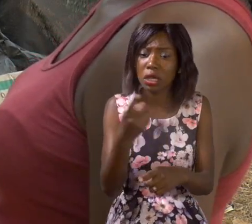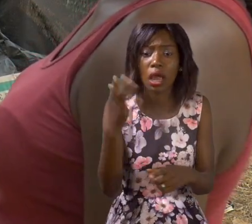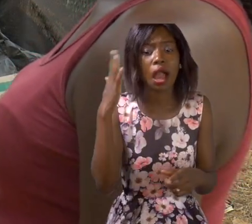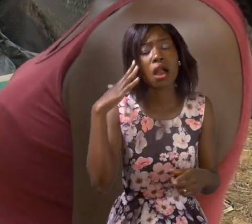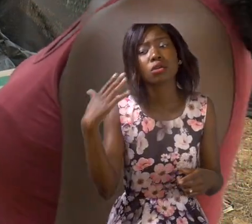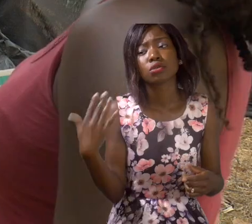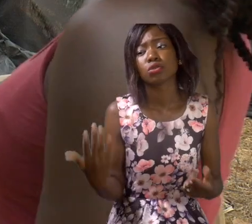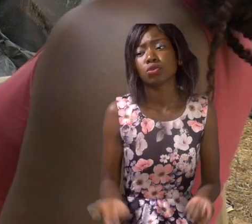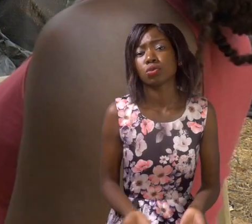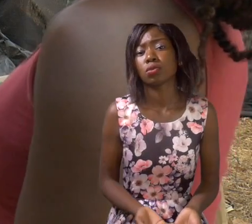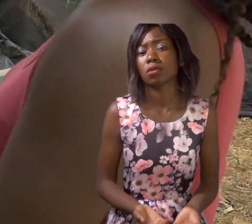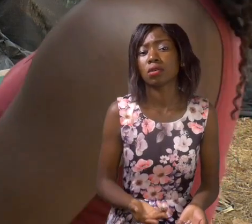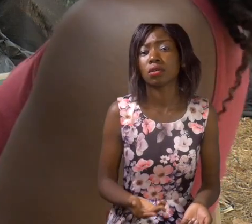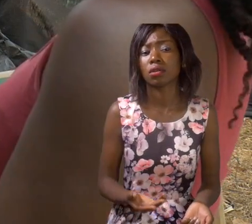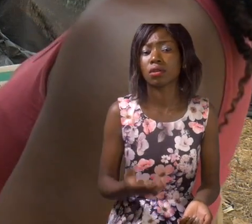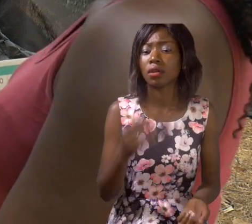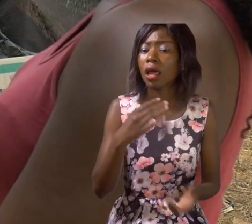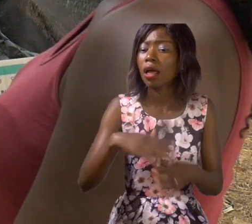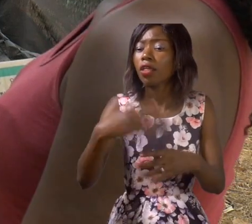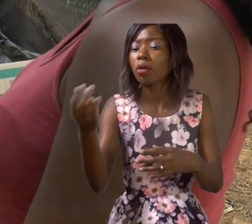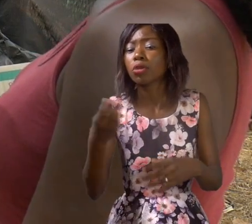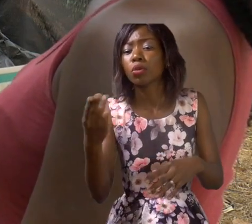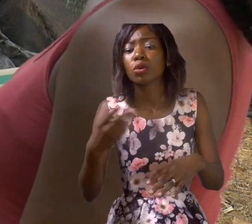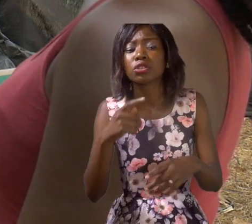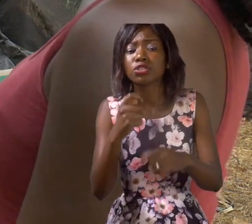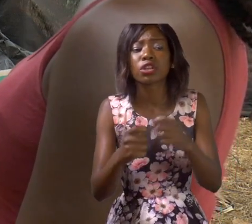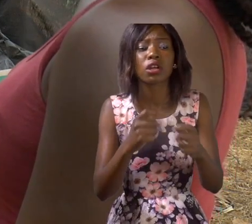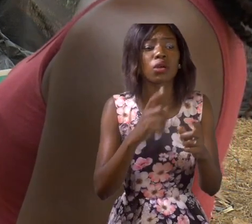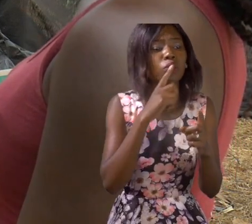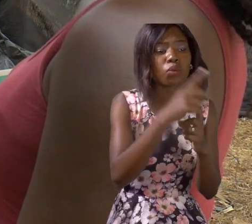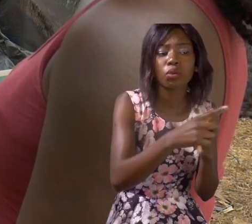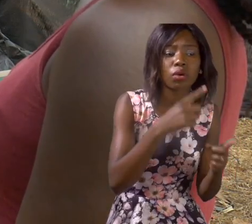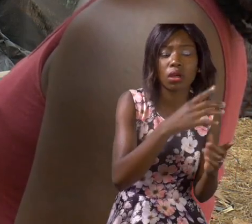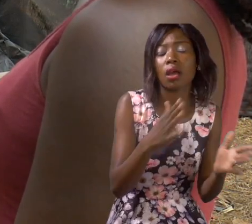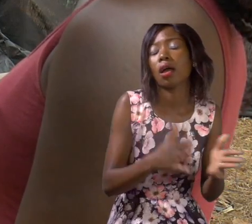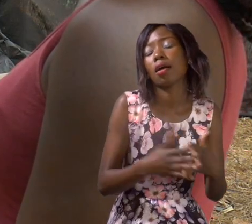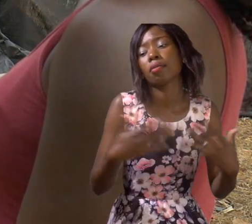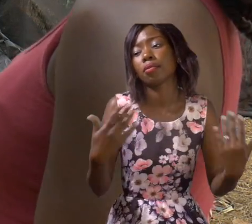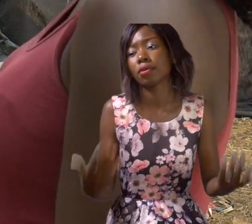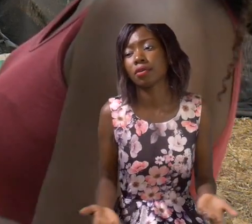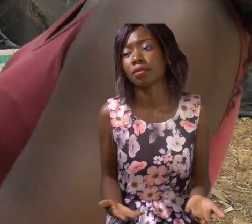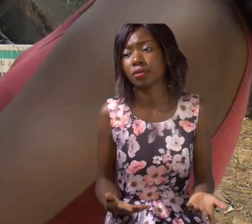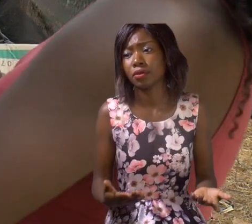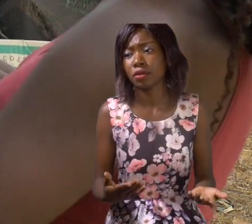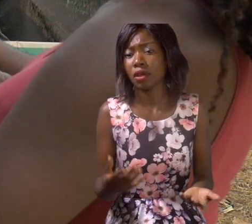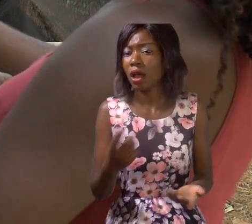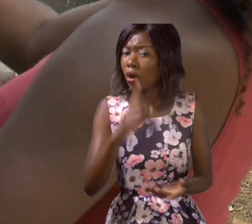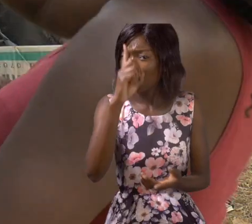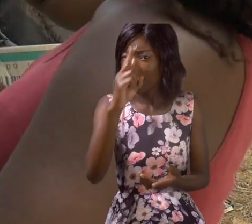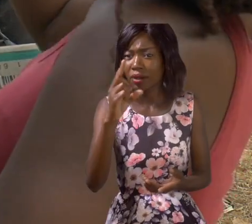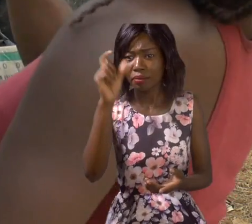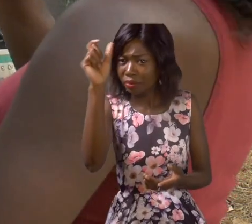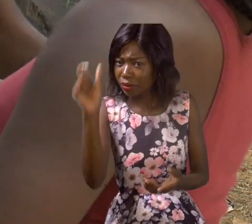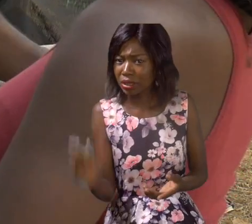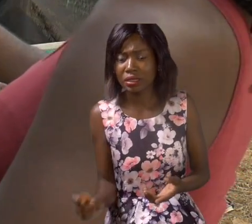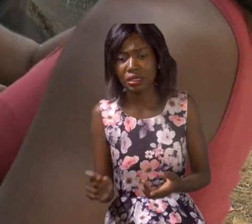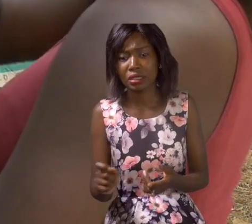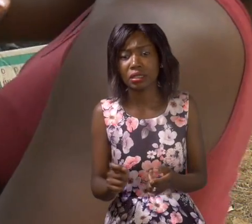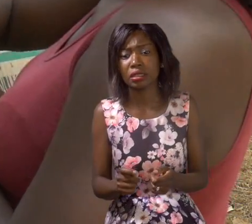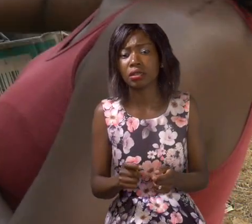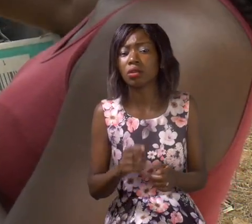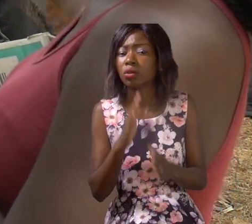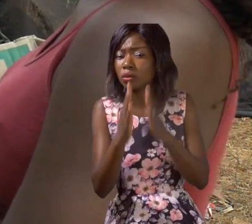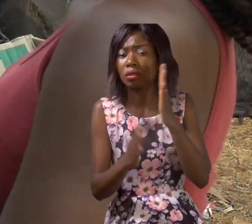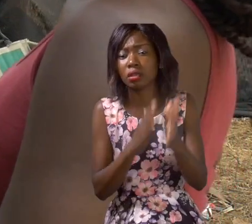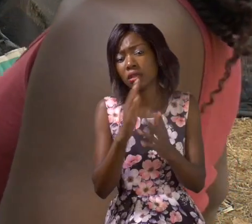Ndaita sei? Ko chimusoro anga kubuti chimusoro ndaita. Chimusoro anga asipo chimusoro anga mhenu kwanga inonotenga zvinhu zvake ikoko. Saka na chimusoro asipo ndiega hwana anogona sign